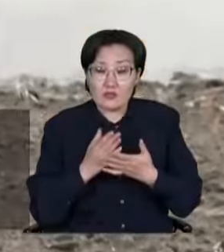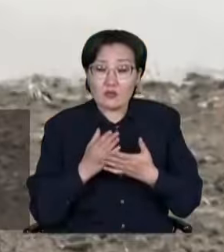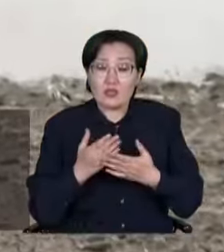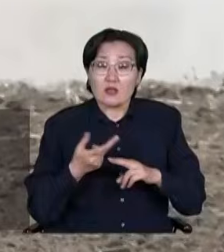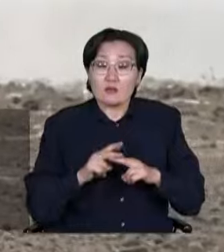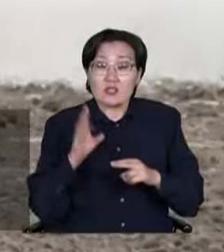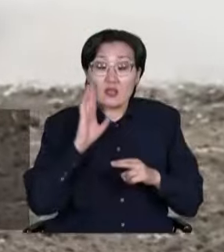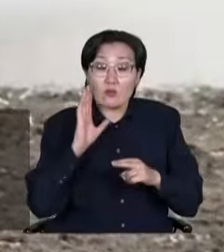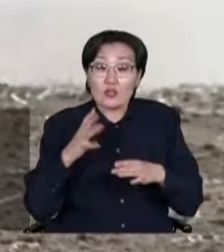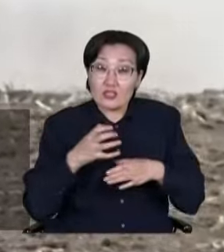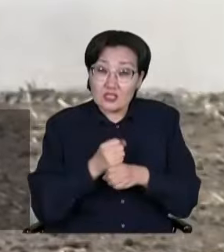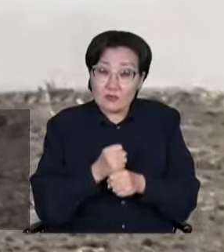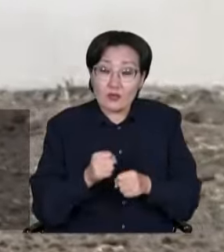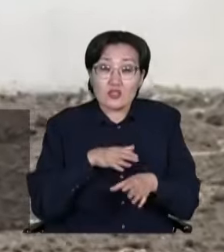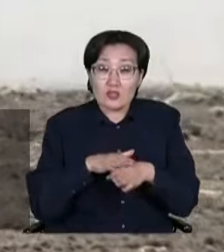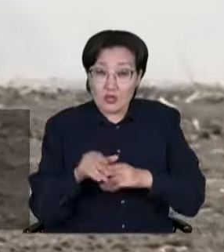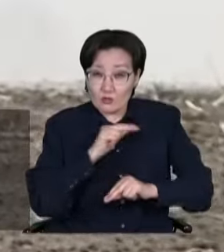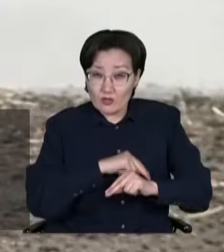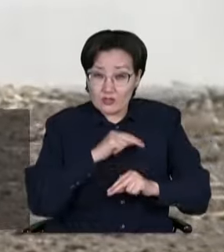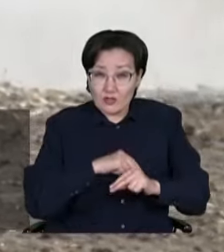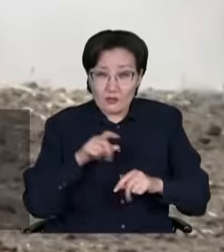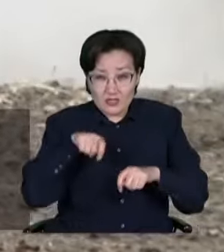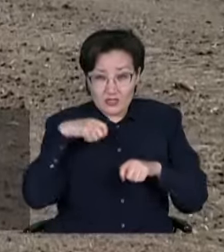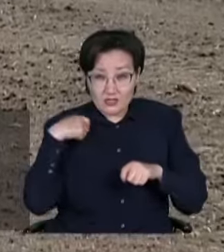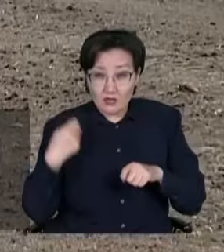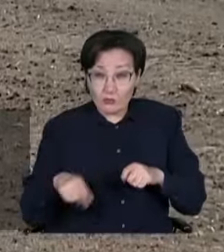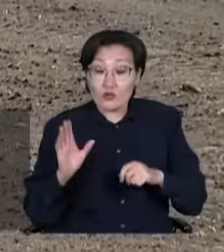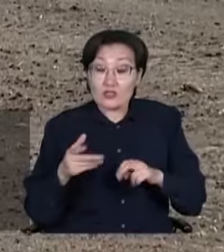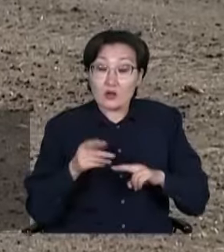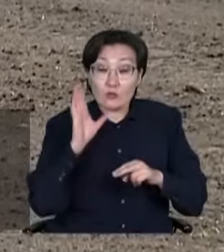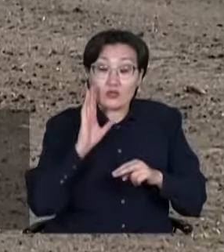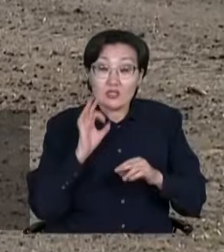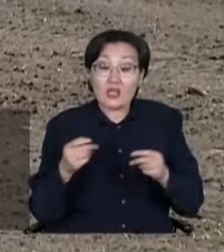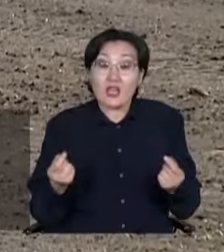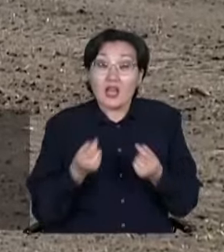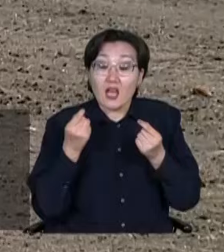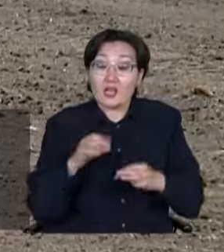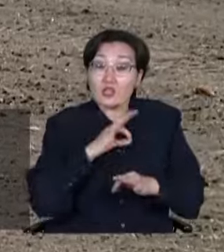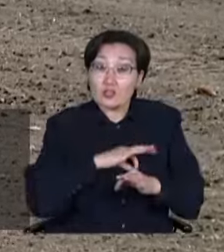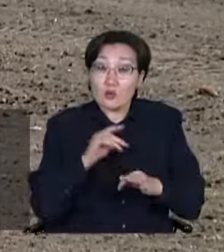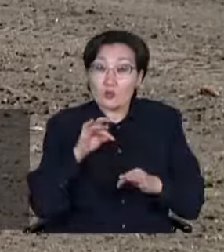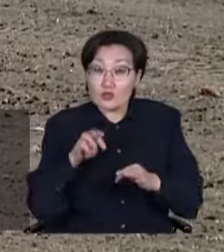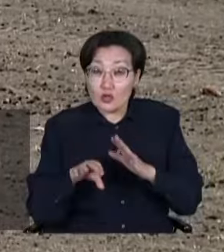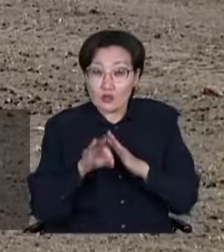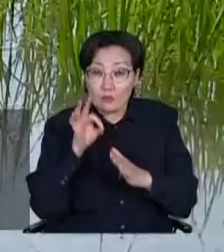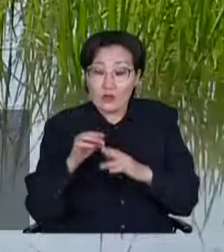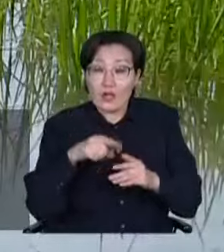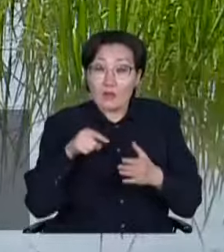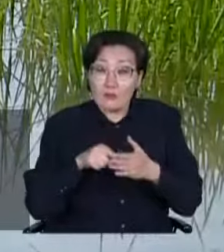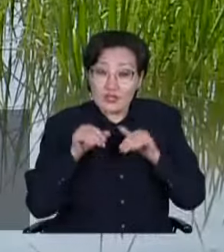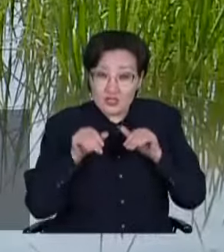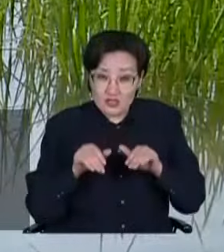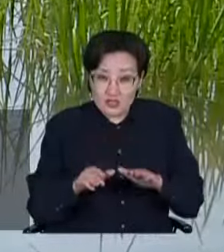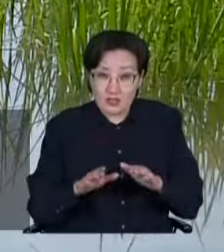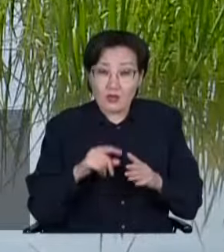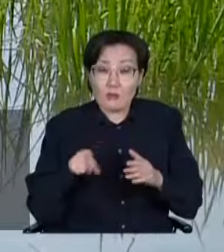тіршілік нәрі тартылса, еткен еңбек төккен тер зая кетеді. Сондықтан суды аз тұтынатын сорттарды таңдау тығырықтан шығатын тағы бір амал